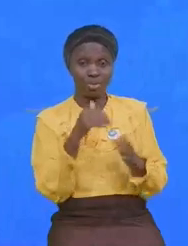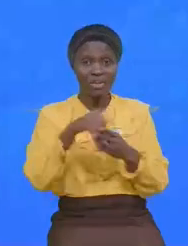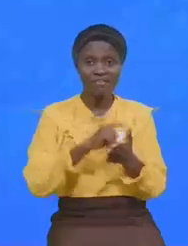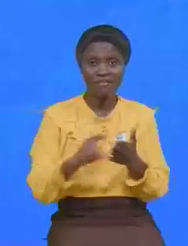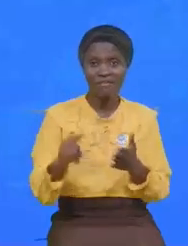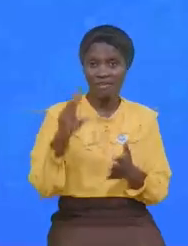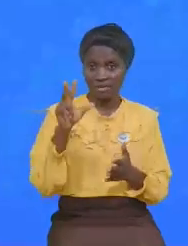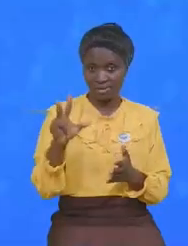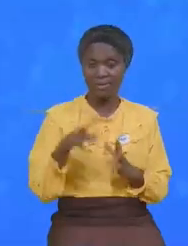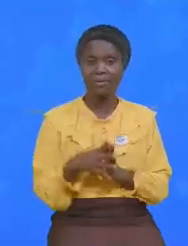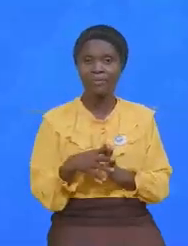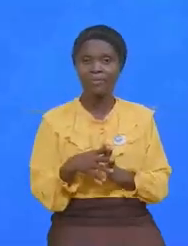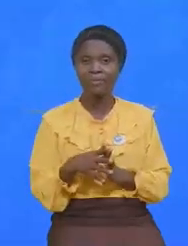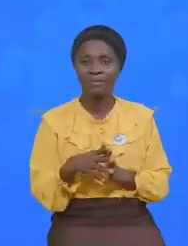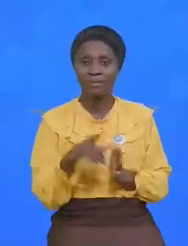3.